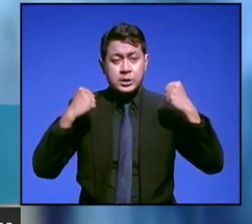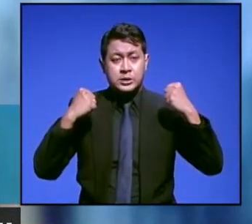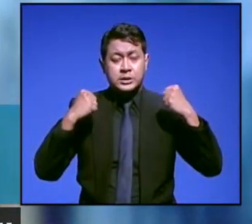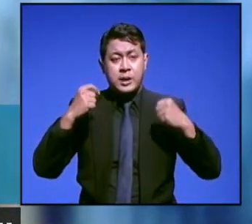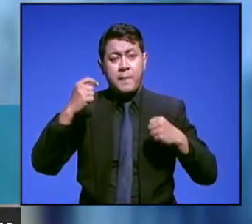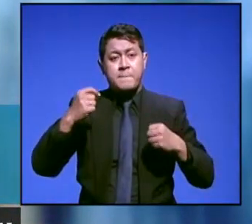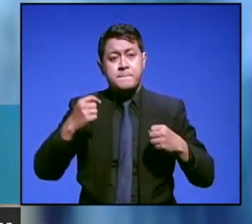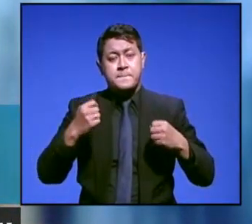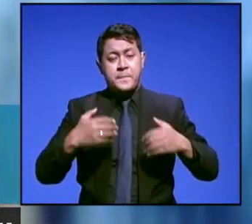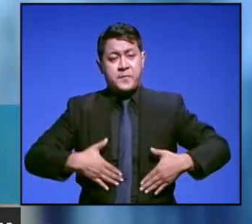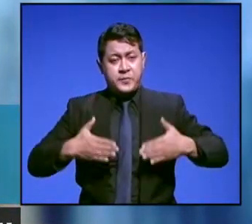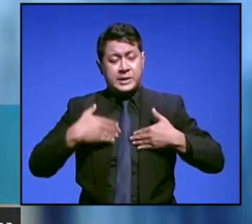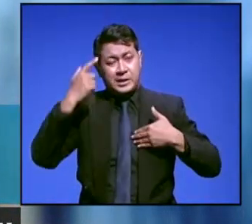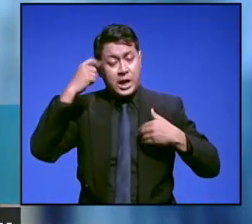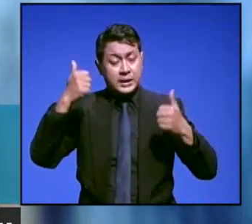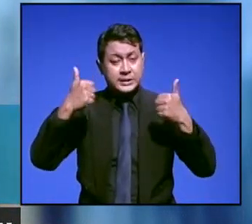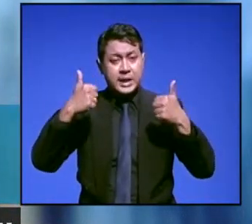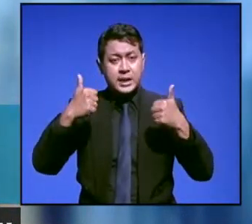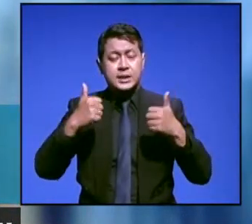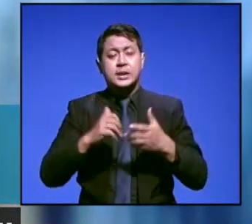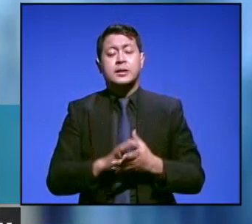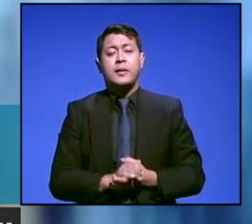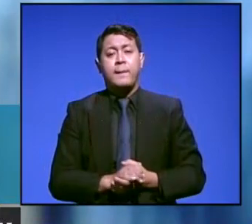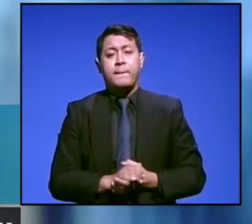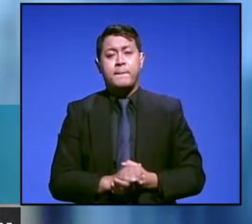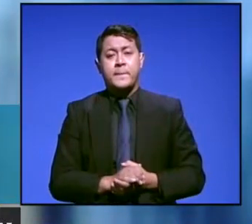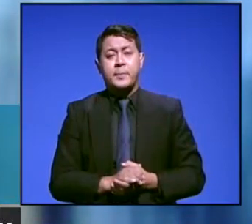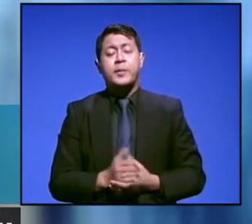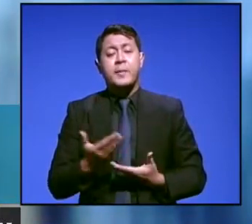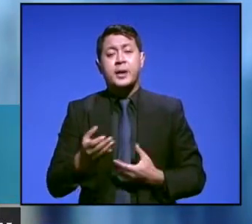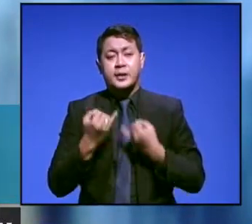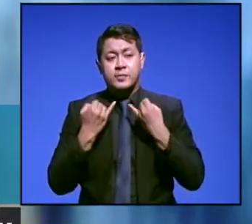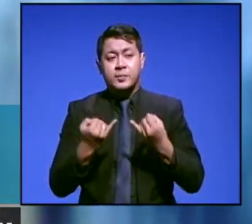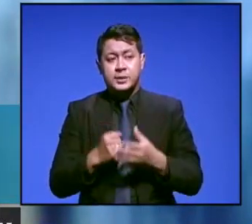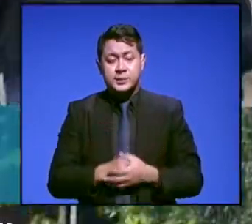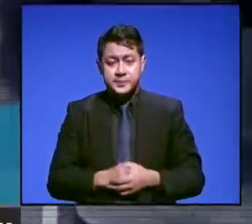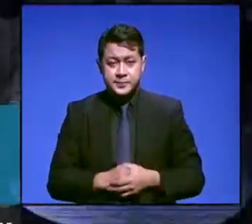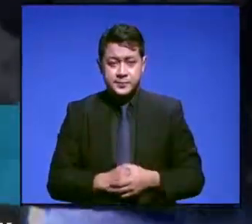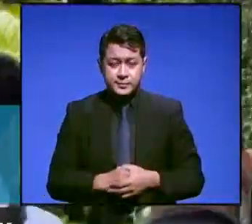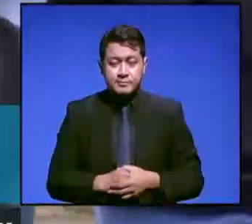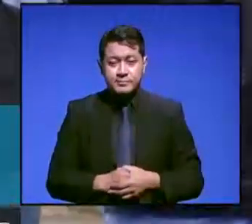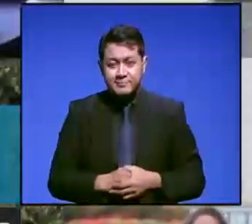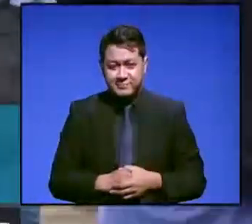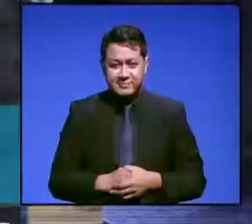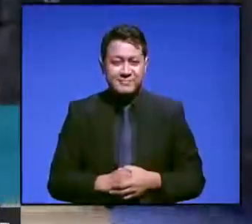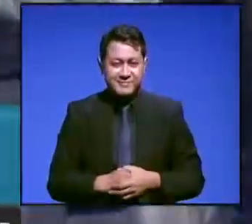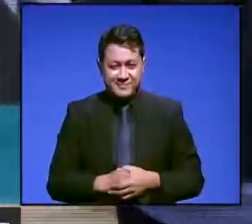dan mental di saat pergerakan kita harus tetap dibatasi? Berikut informasinya.